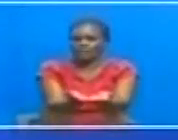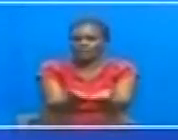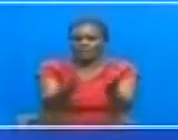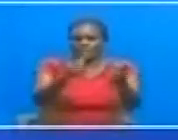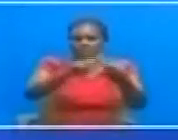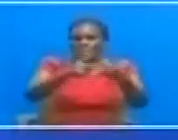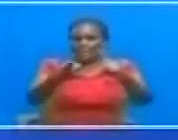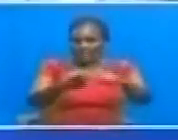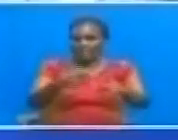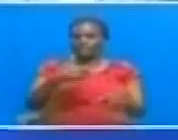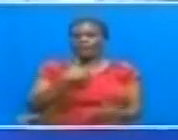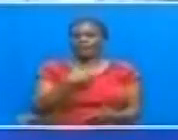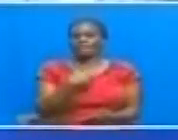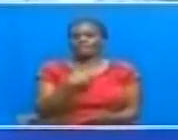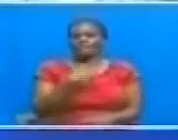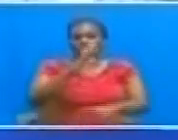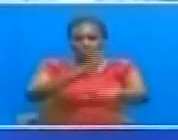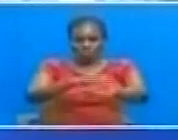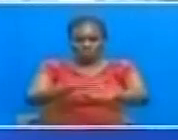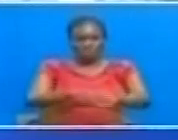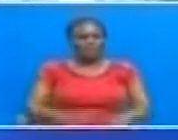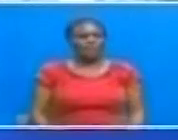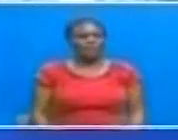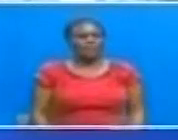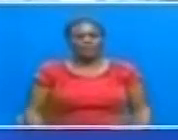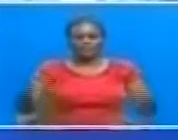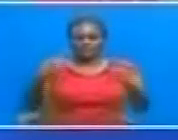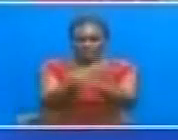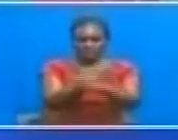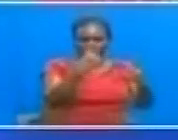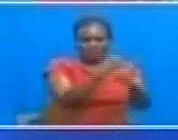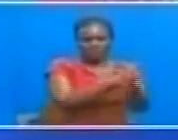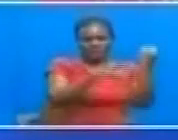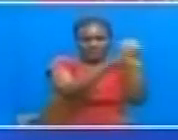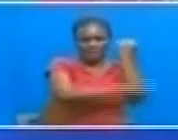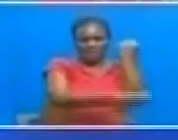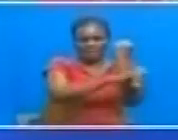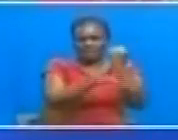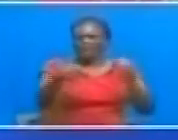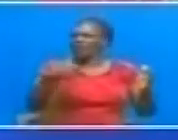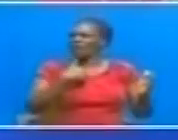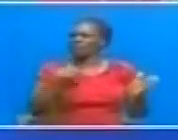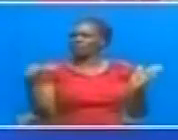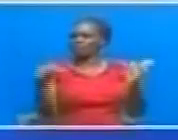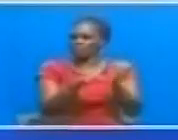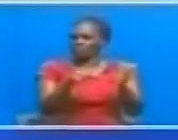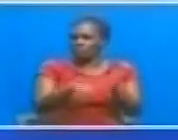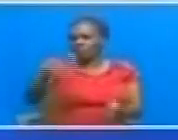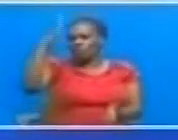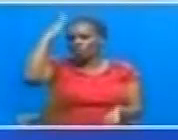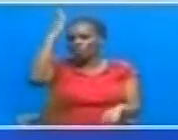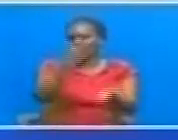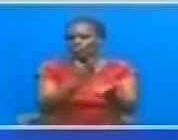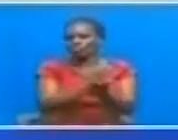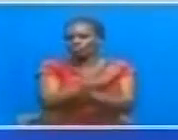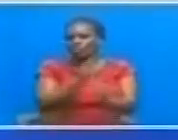viwango za uidhinishaji. Maeneo tofauti humu nchini yanaonekana kuzama katika lindi hilo kwa kutojua iwapo